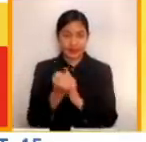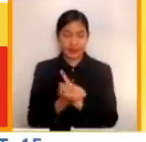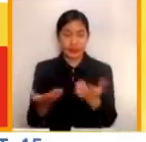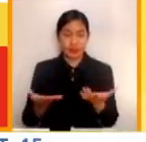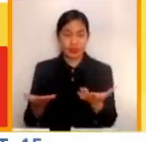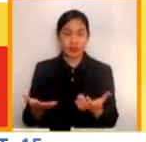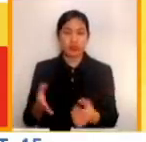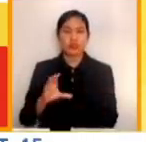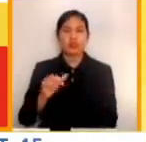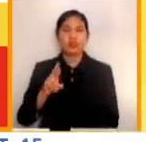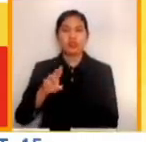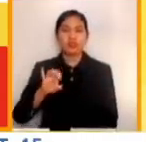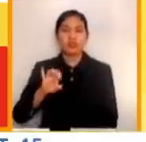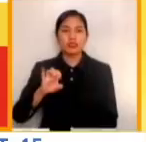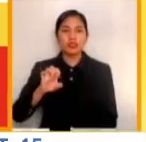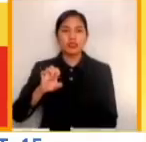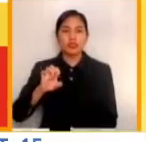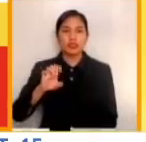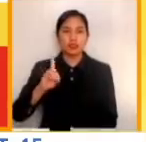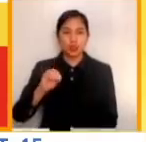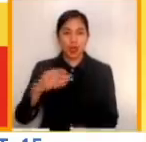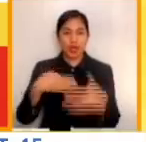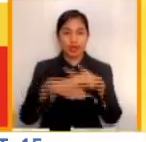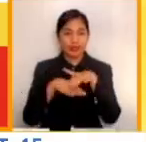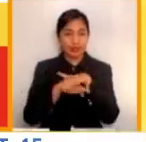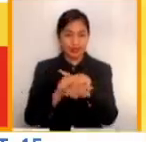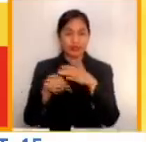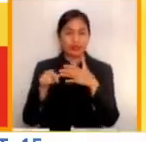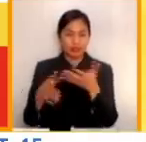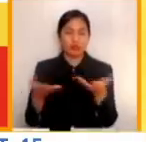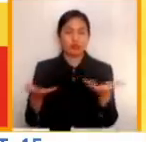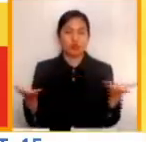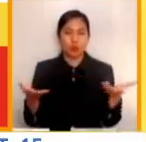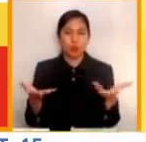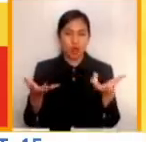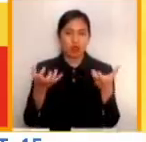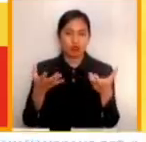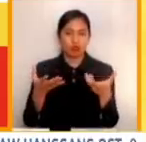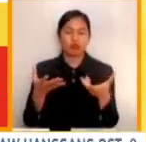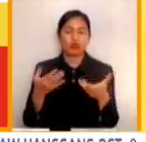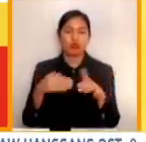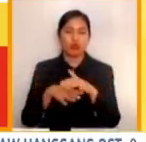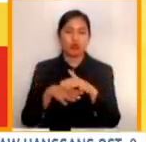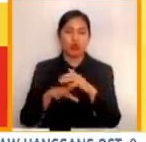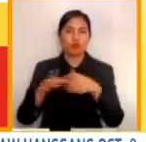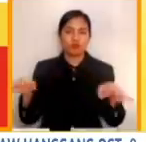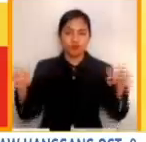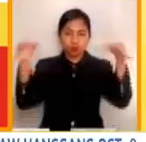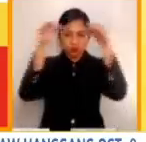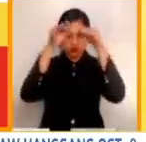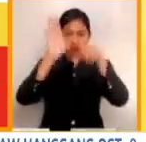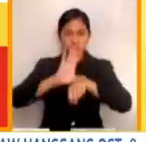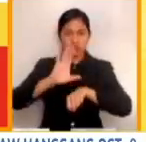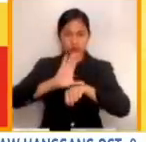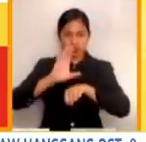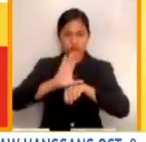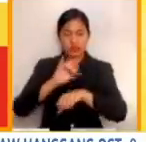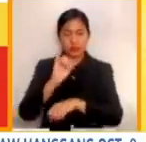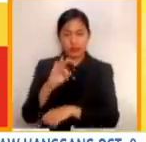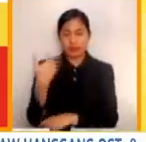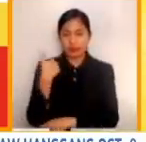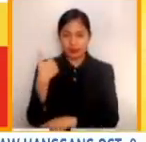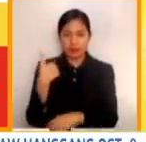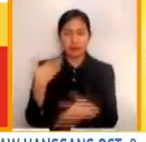Carriedo. Ito yung access point sa mga nais magsimba dito sa Quiapo Church. Habang hindi pa tapos yung ongoing na misa,